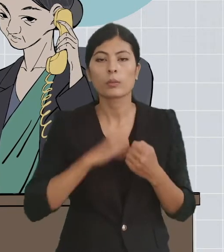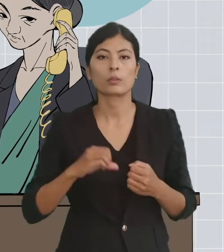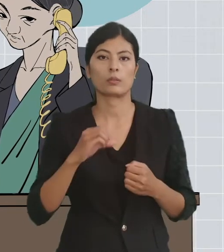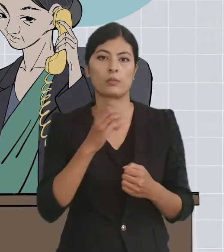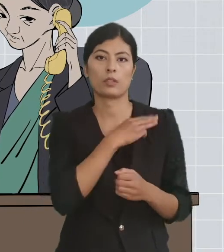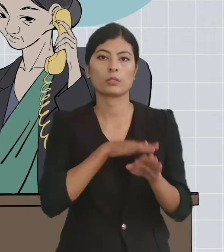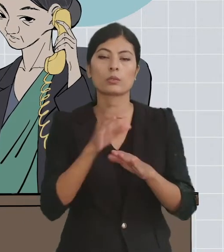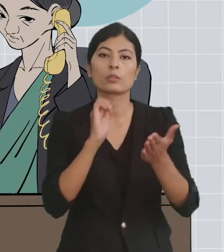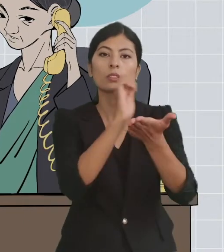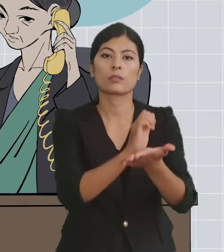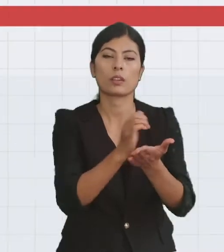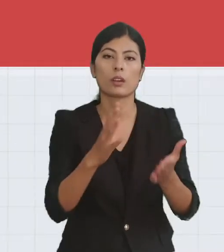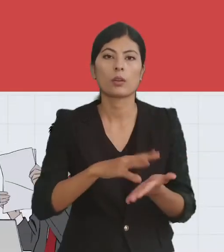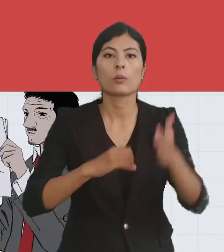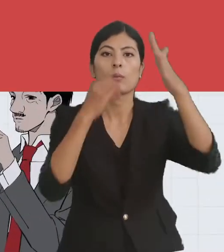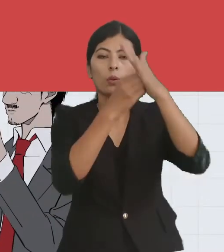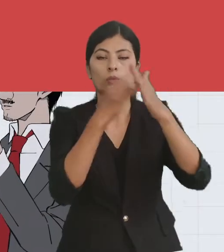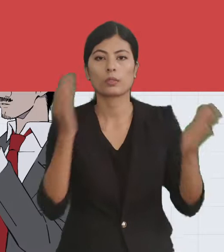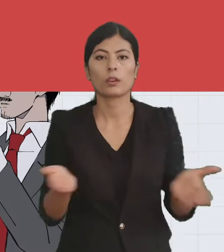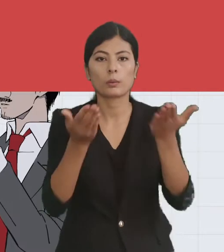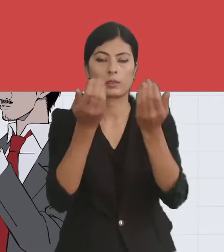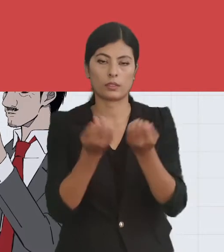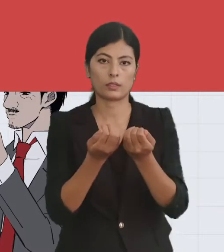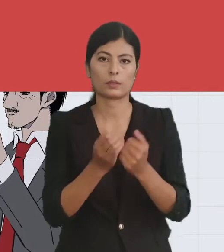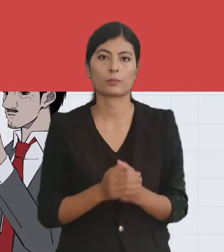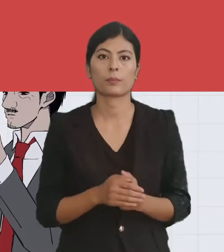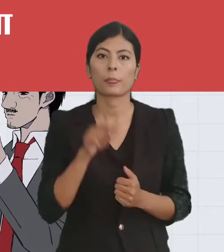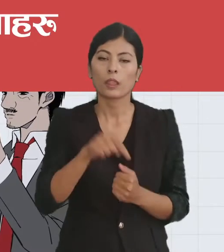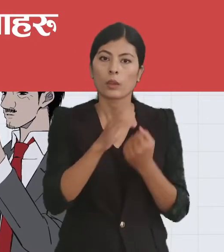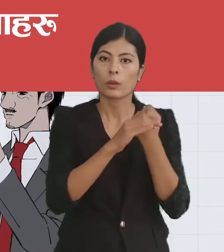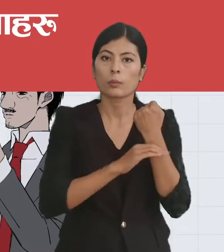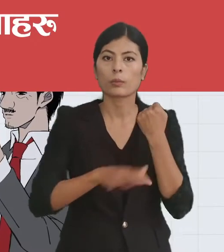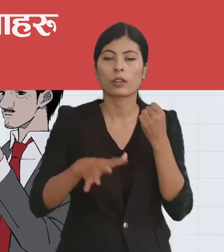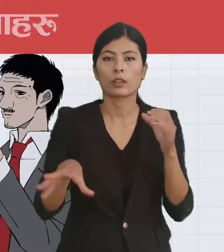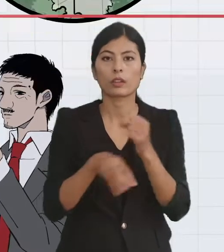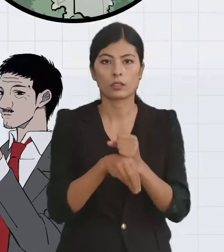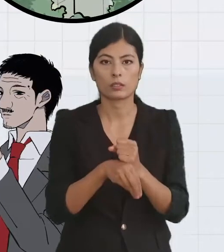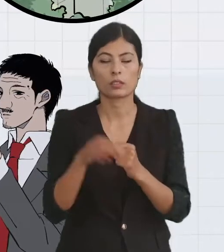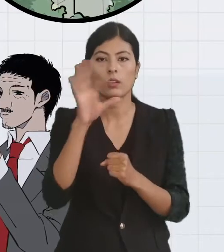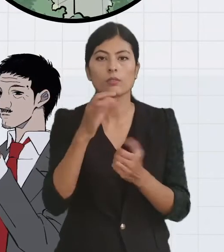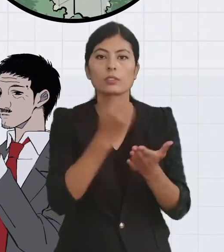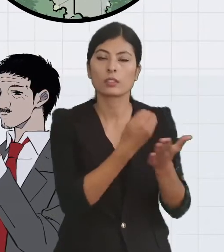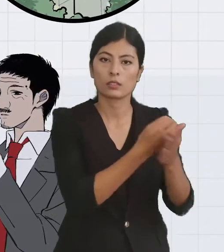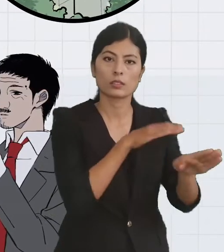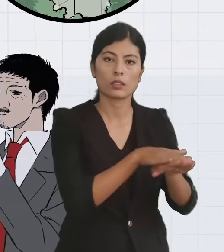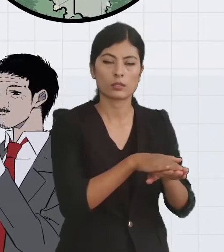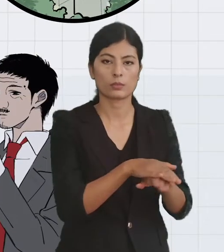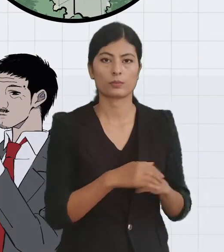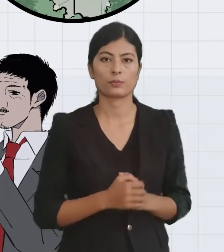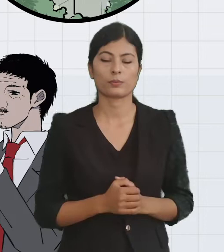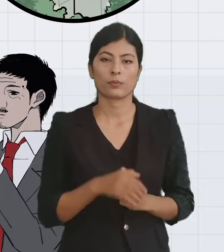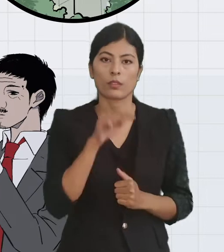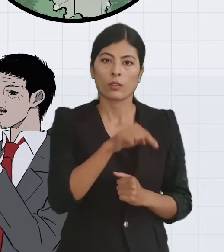सेवाको पहुँचमा अभिवृद्धि गर्ने। प्रेषण प्रणाली अन्तर्गतका निकाय संस्थाहरू। प्रेषण प्रणाली अन्तर्गत